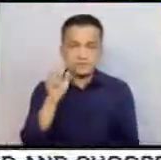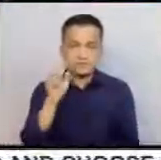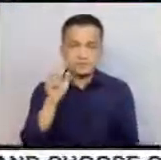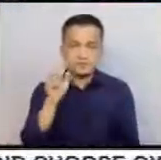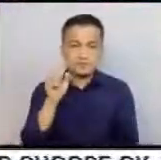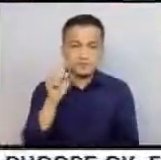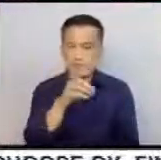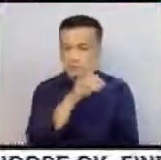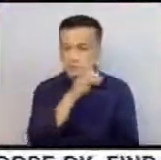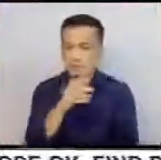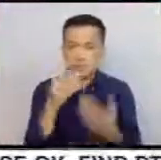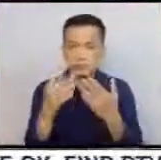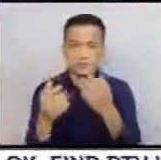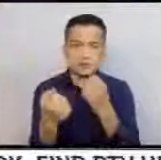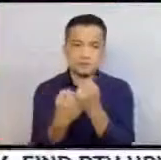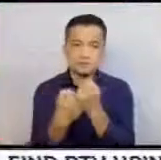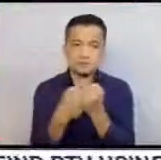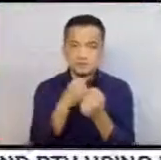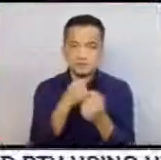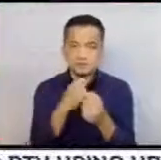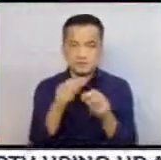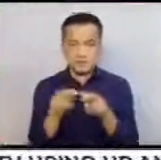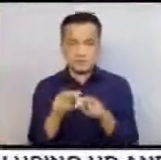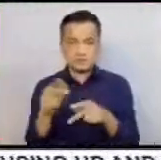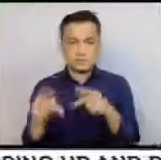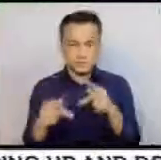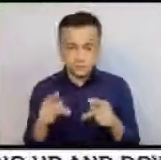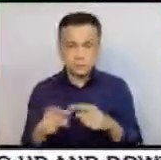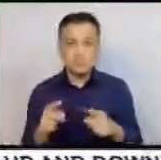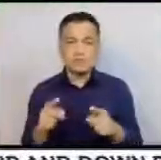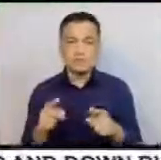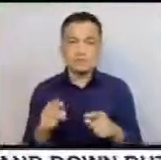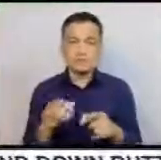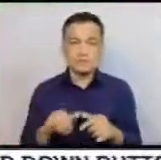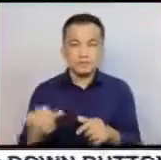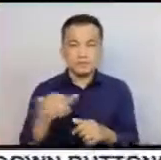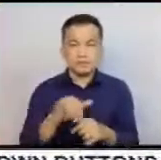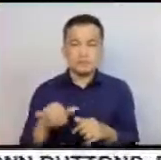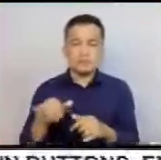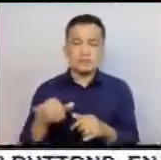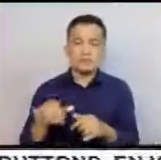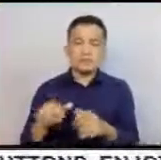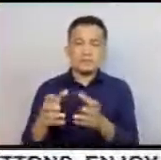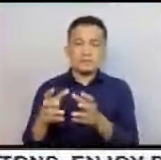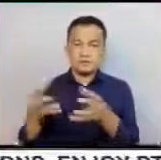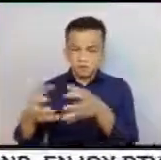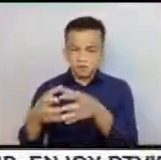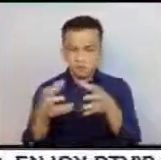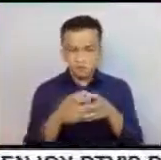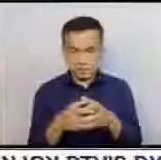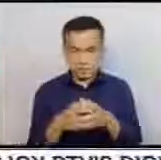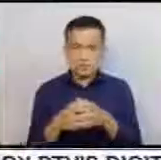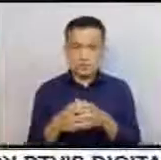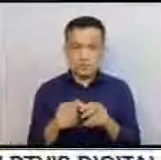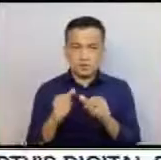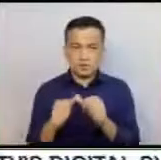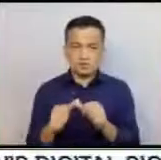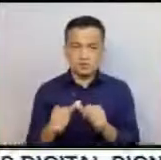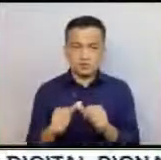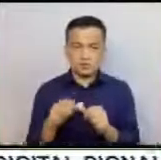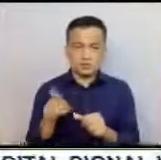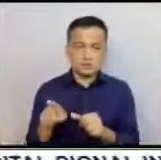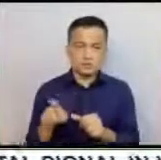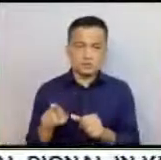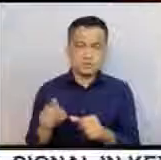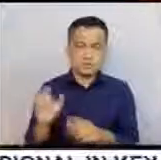taga-suporta, hindi lamang sa mga ordinaryong mamamayan, kundi maging sa mga grupo at iba pang personalidad na patuloy na nag-e-endorse sa kanya.